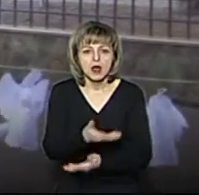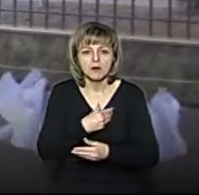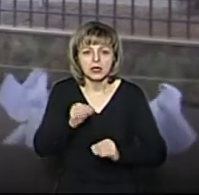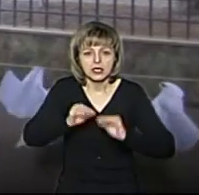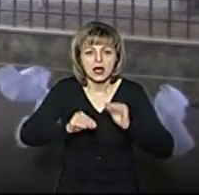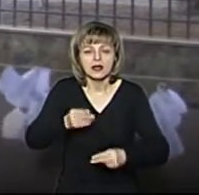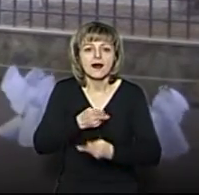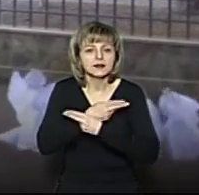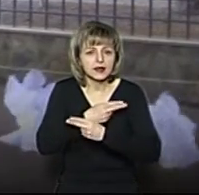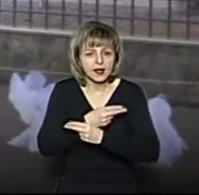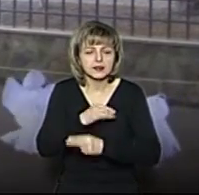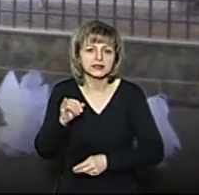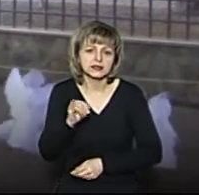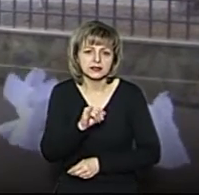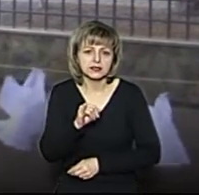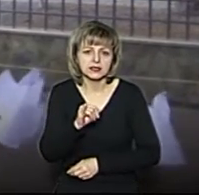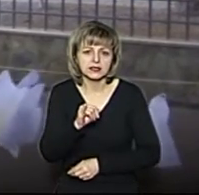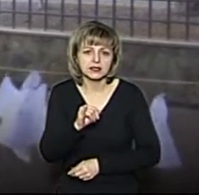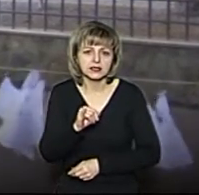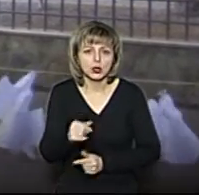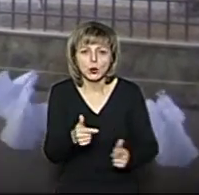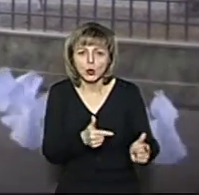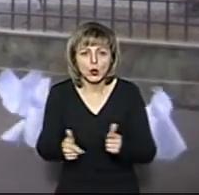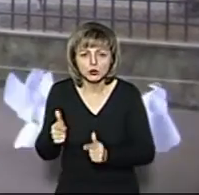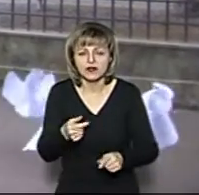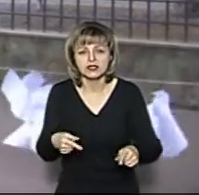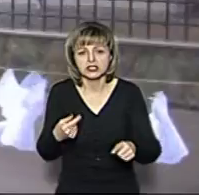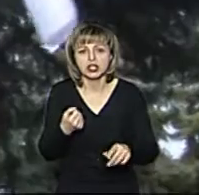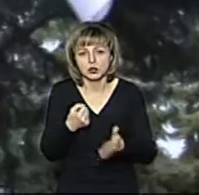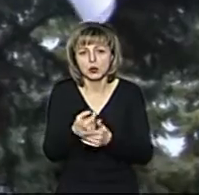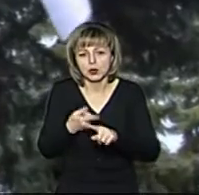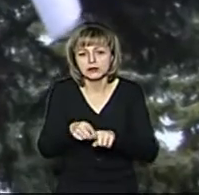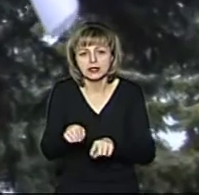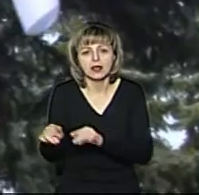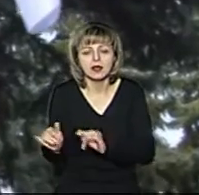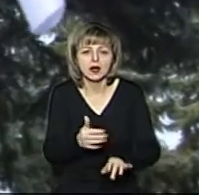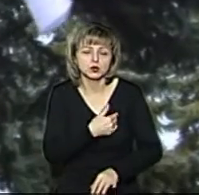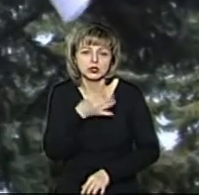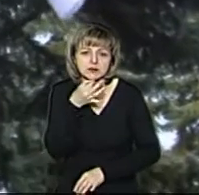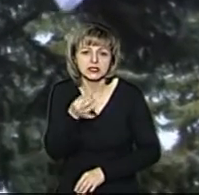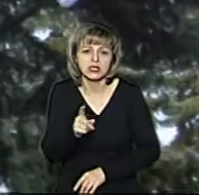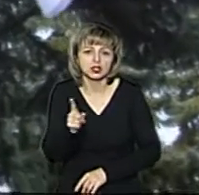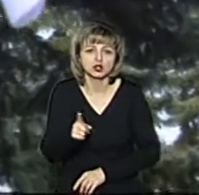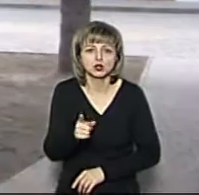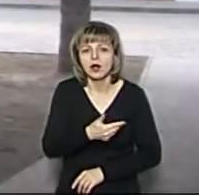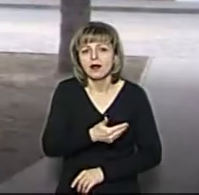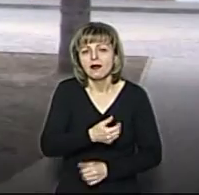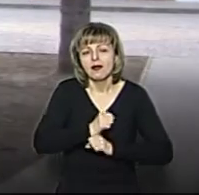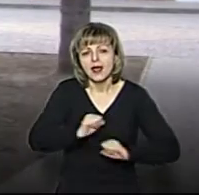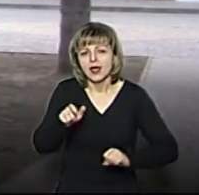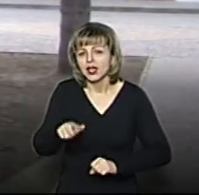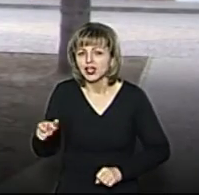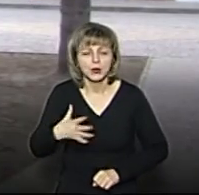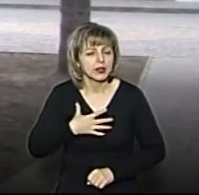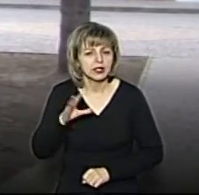Готовляли ангелики і готувалися до цієї акції. І хочемо сказати, що герої не вмирають. Небесна